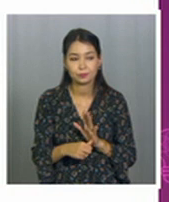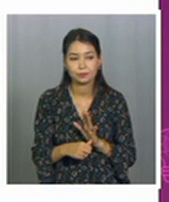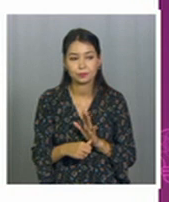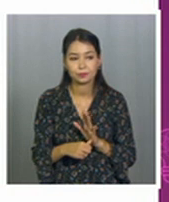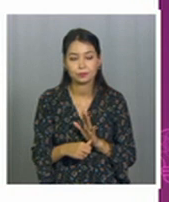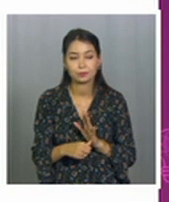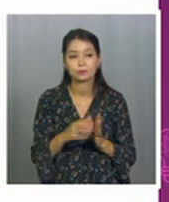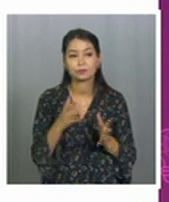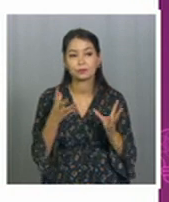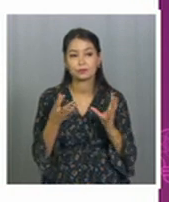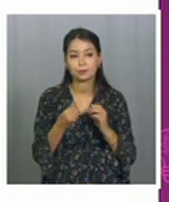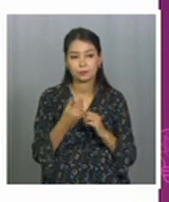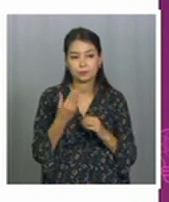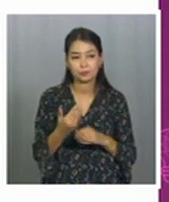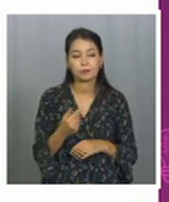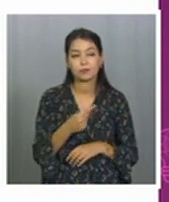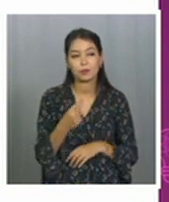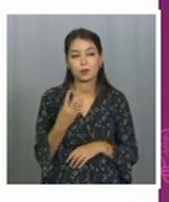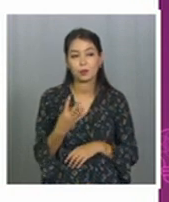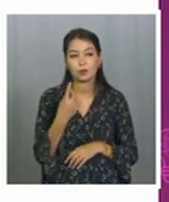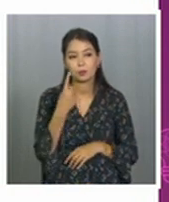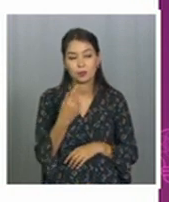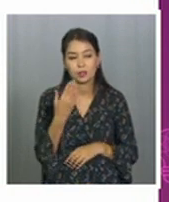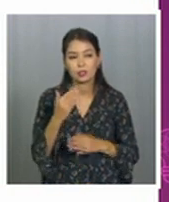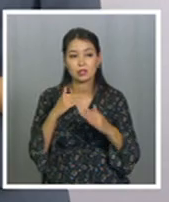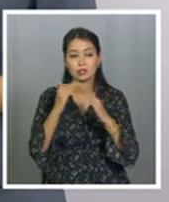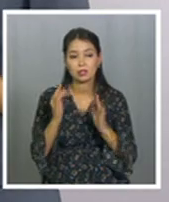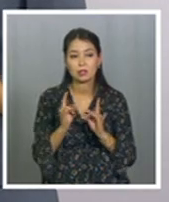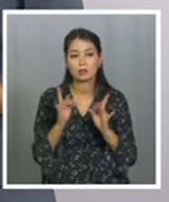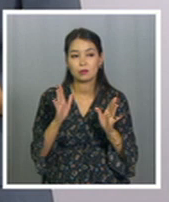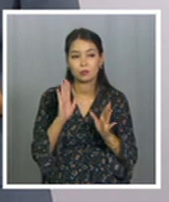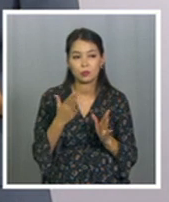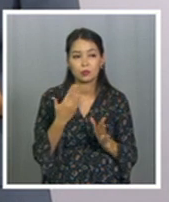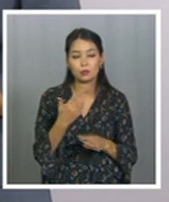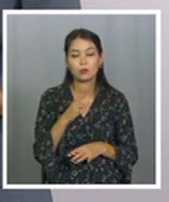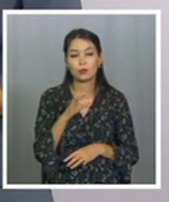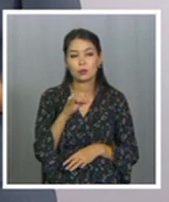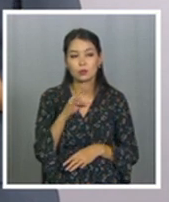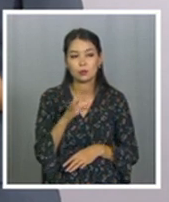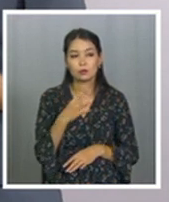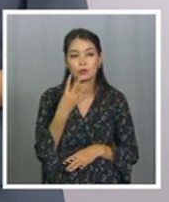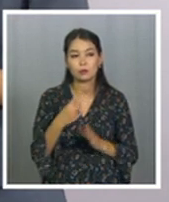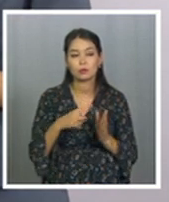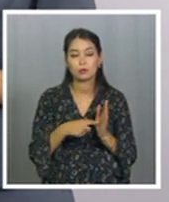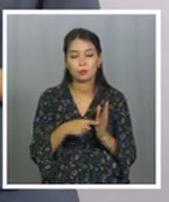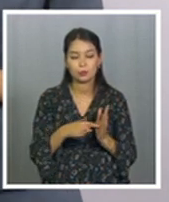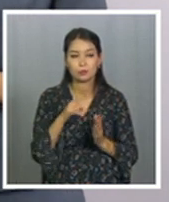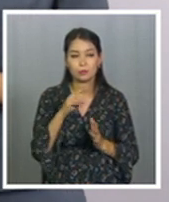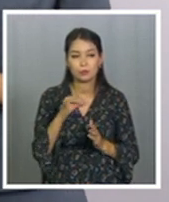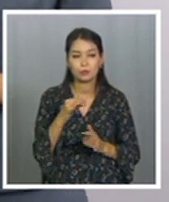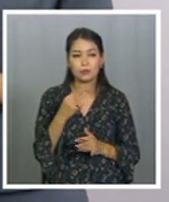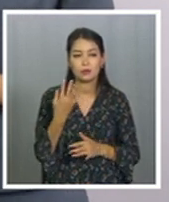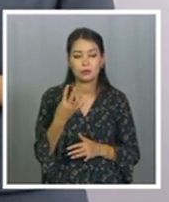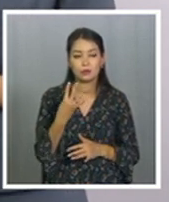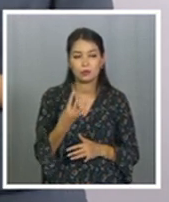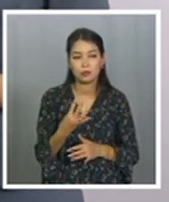Сонда минус 4-тен 1-ді жақшаның сыртына шығаратын болсақ, жақшаның ішінде косинус 4 көбейтілген x-тің орнына пи бөлу